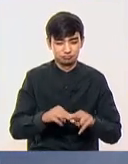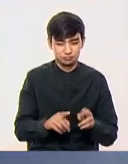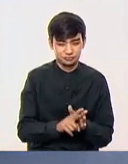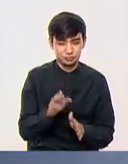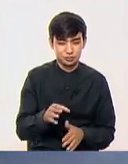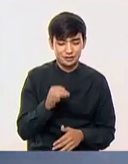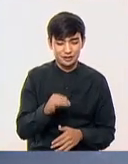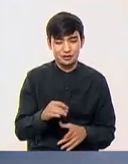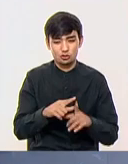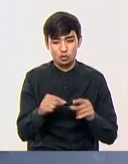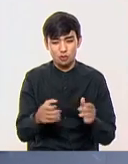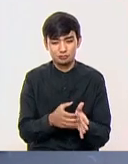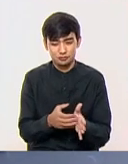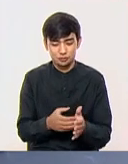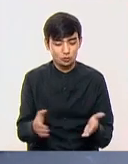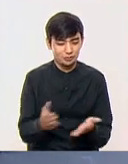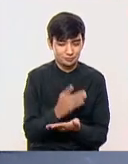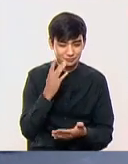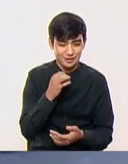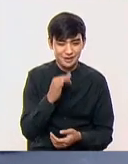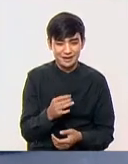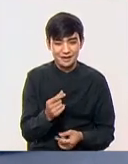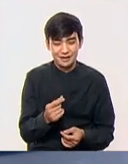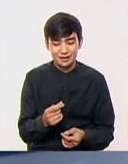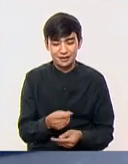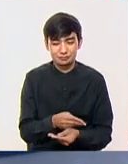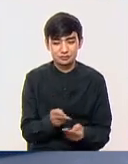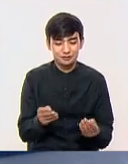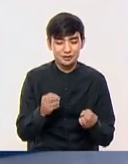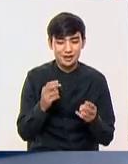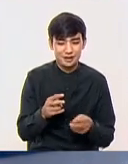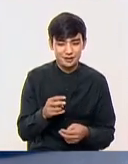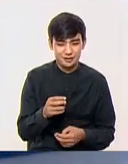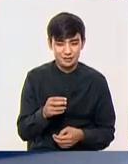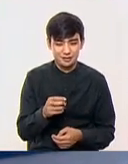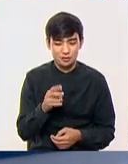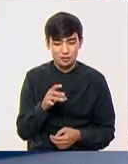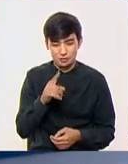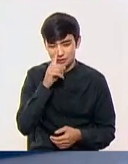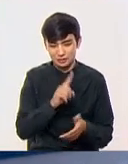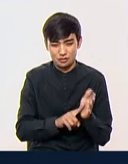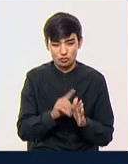осылайша елдегі мектеп тапшылығын жоймақ. Ал қаражатты бөлу жұмыстары қараша айында басталады.